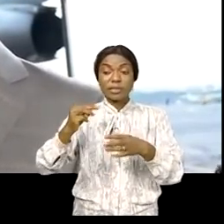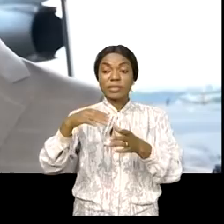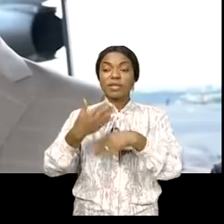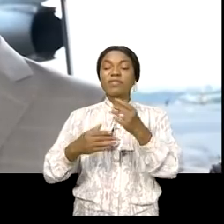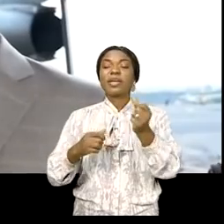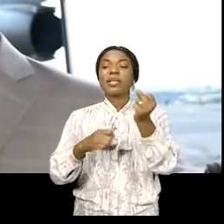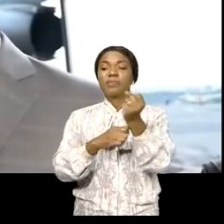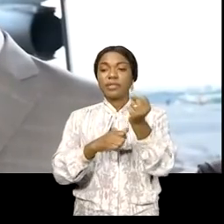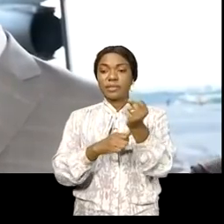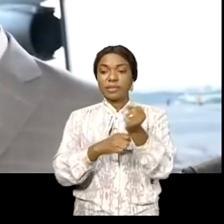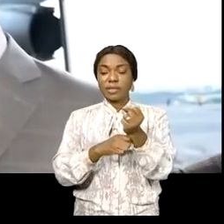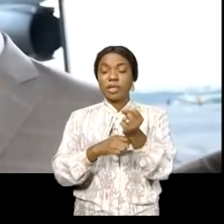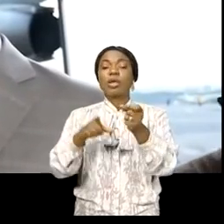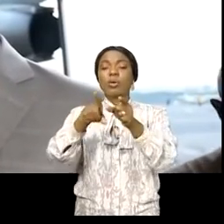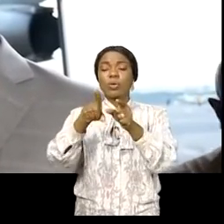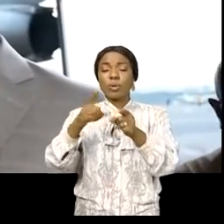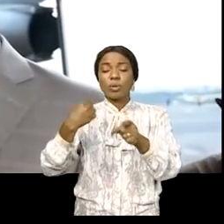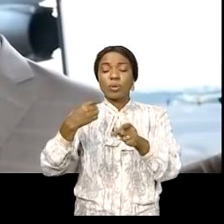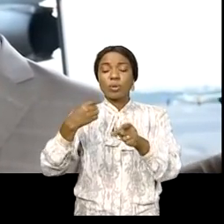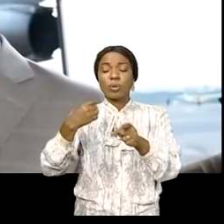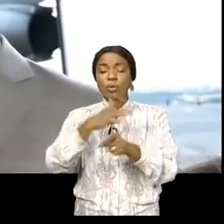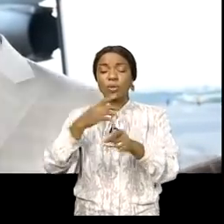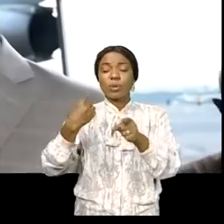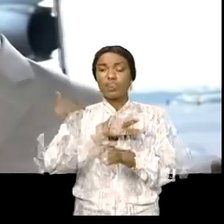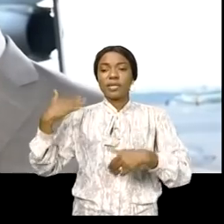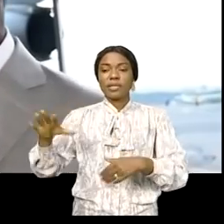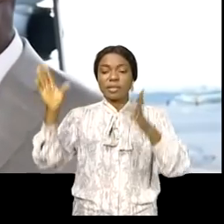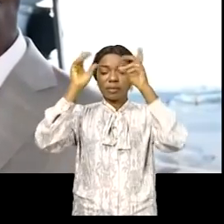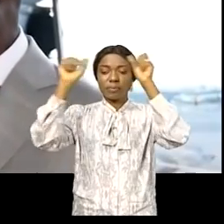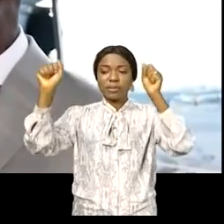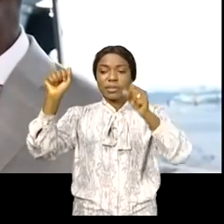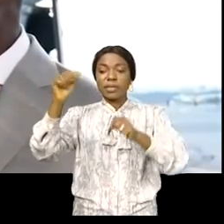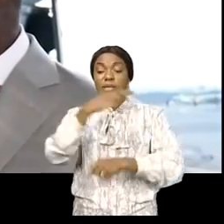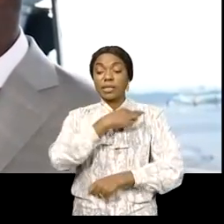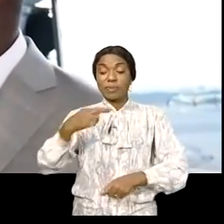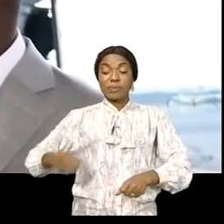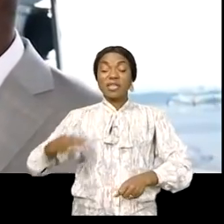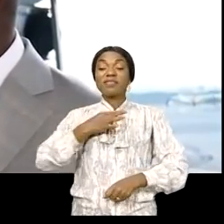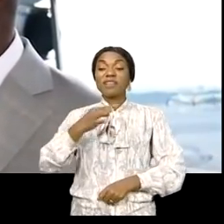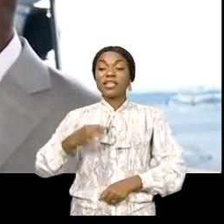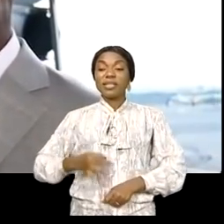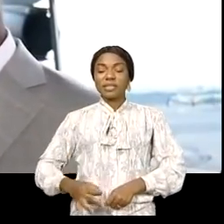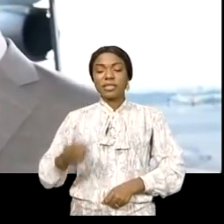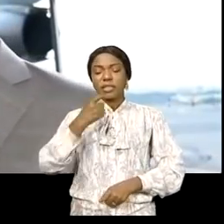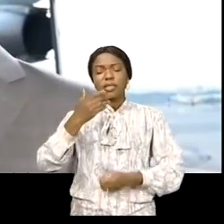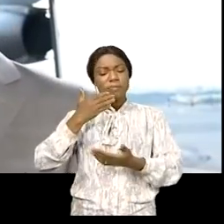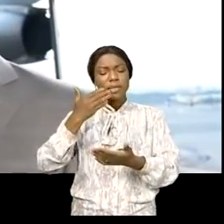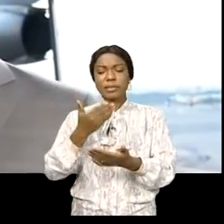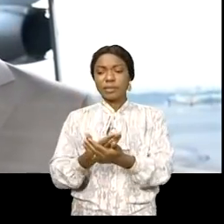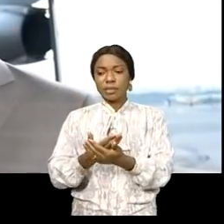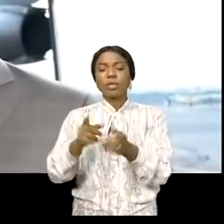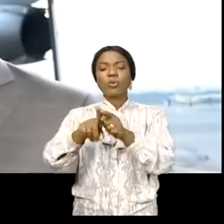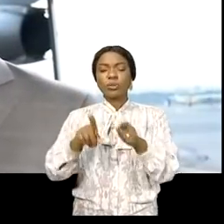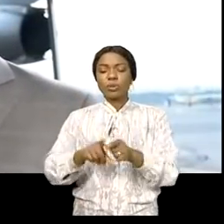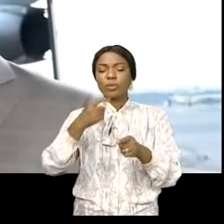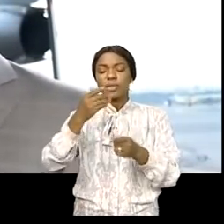sens. Au nom du chef de l'État, au nom du président Président Félix-Antoine Tshisekedi, de vous remercier. Nous remercions aussi le président